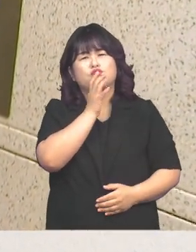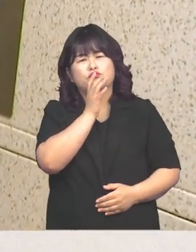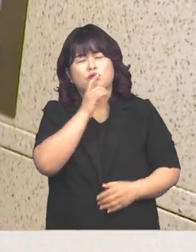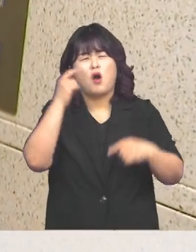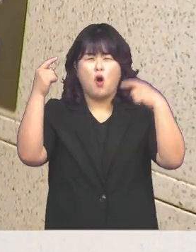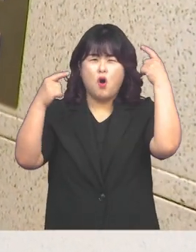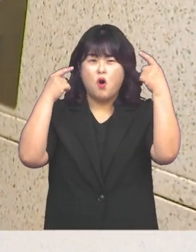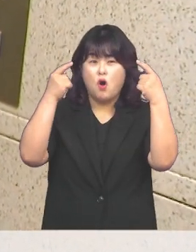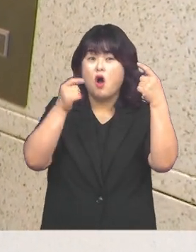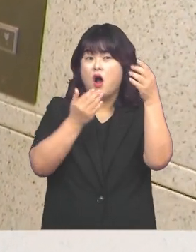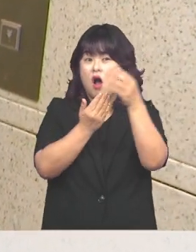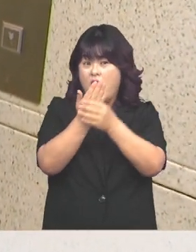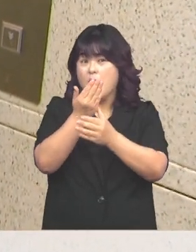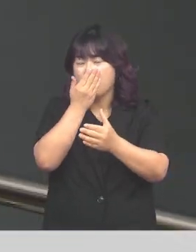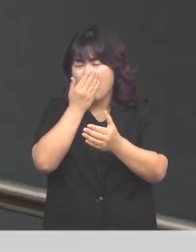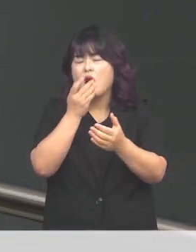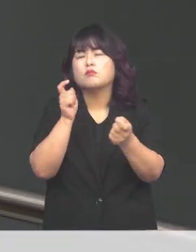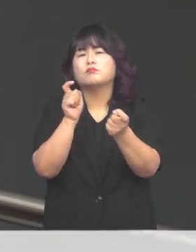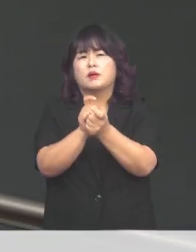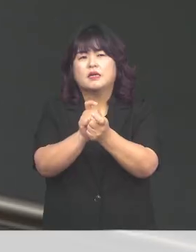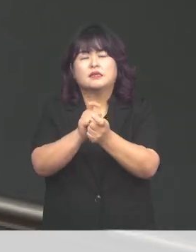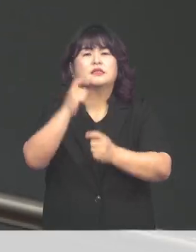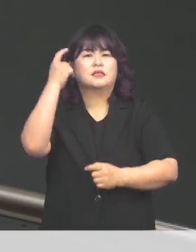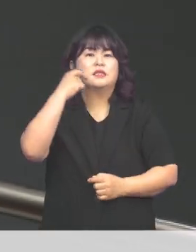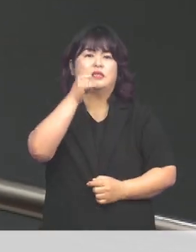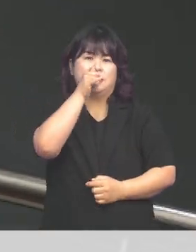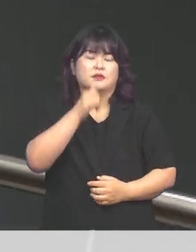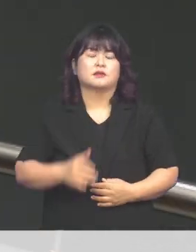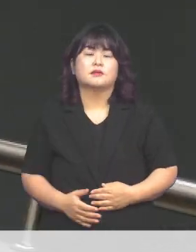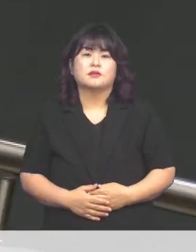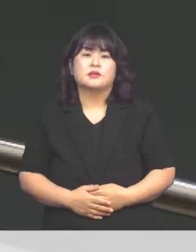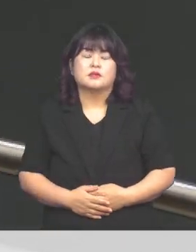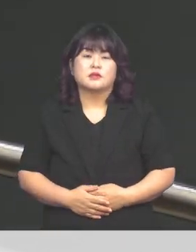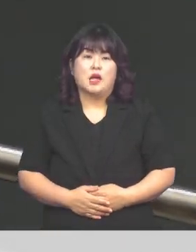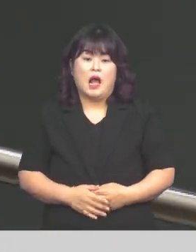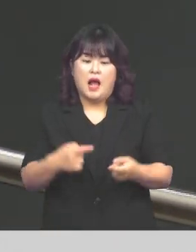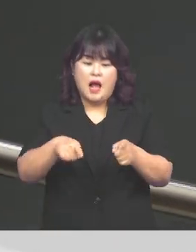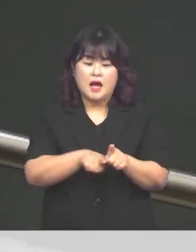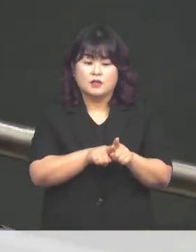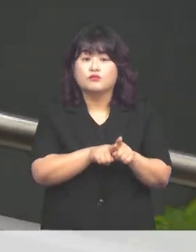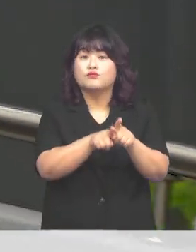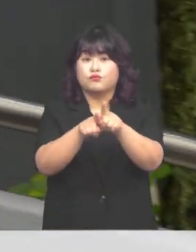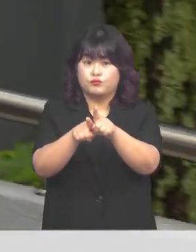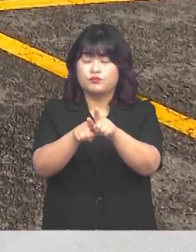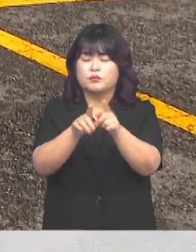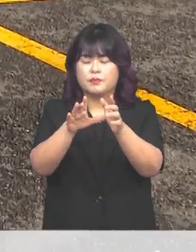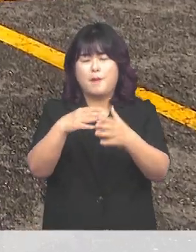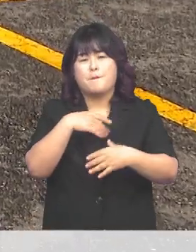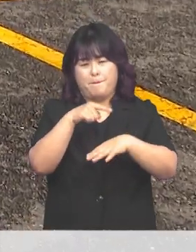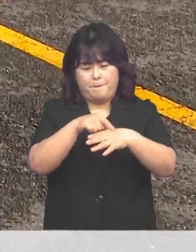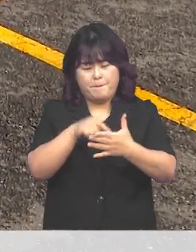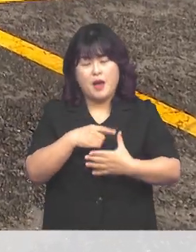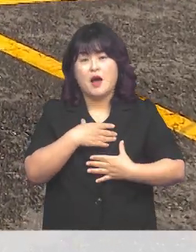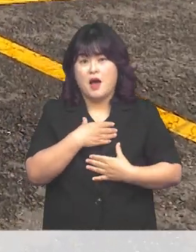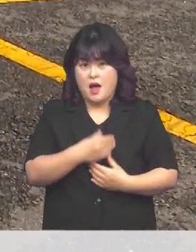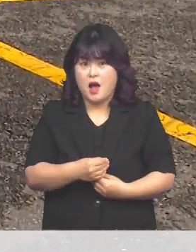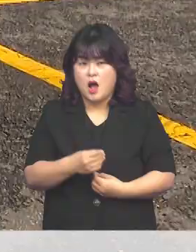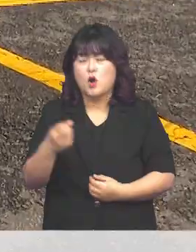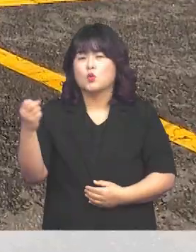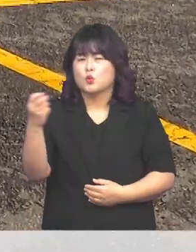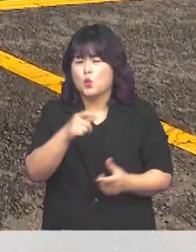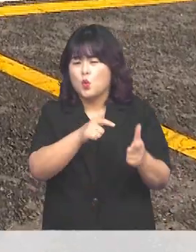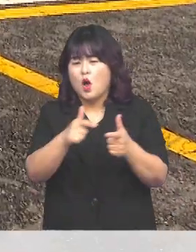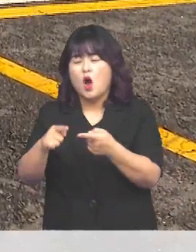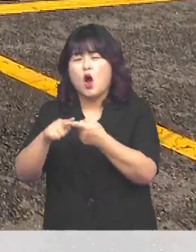좀 어지러움증 같은 게 있을 적에 느낄 때가 있는데 동행하는 사람이 있으니까 마음의 안정도 되고